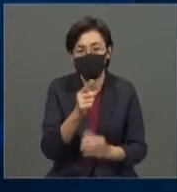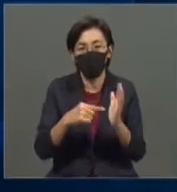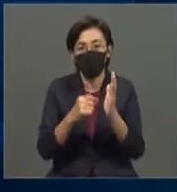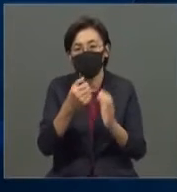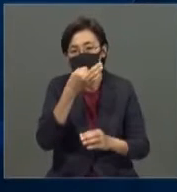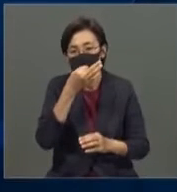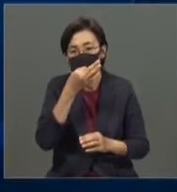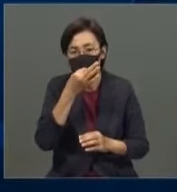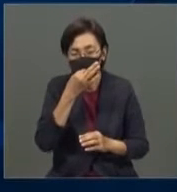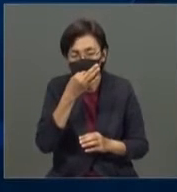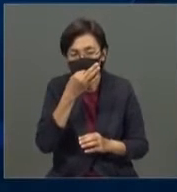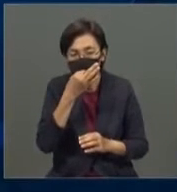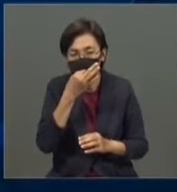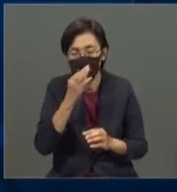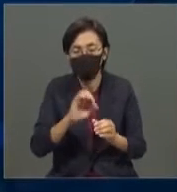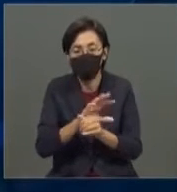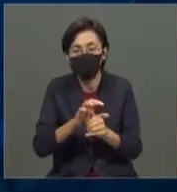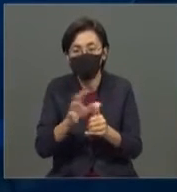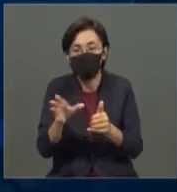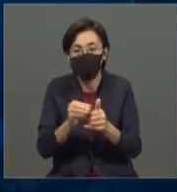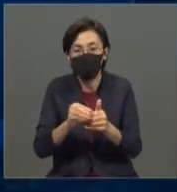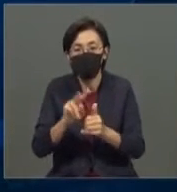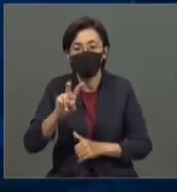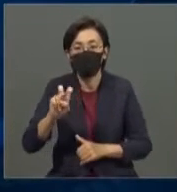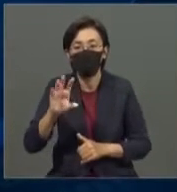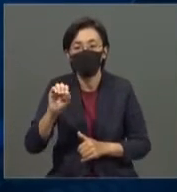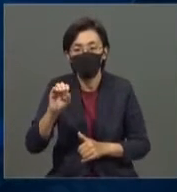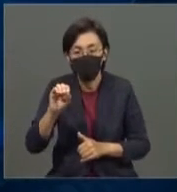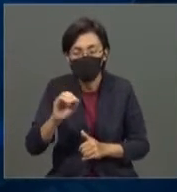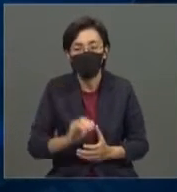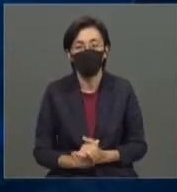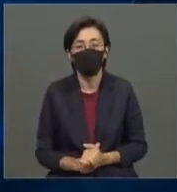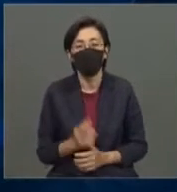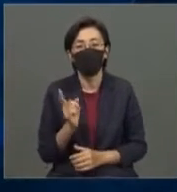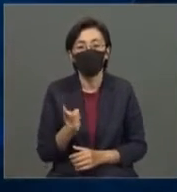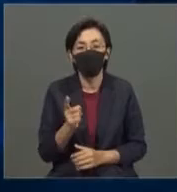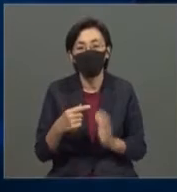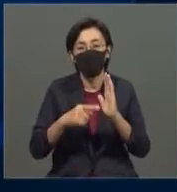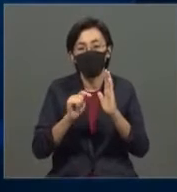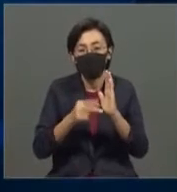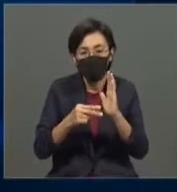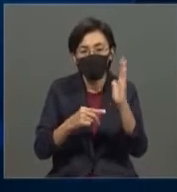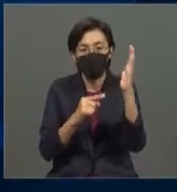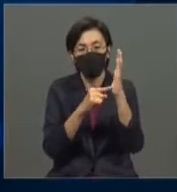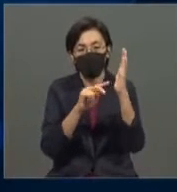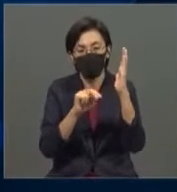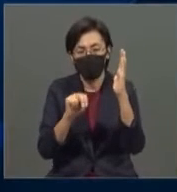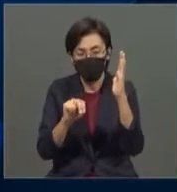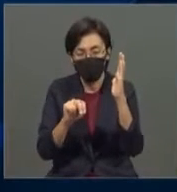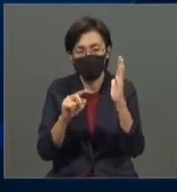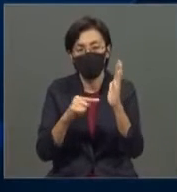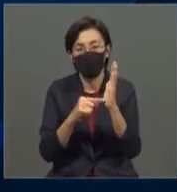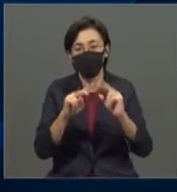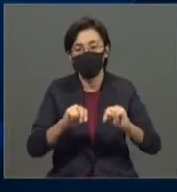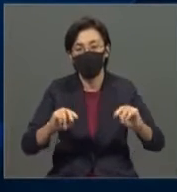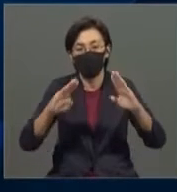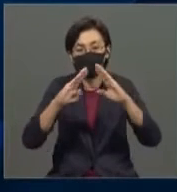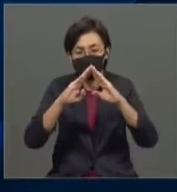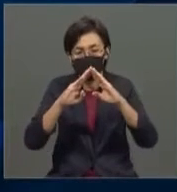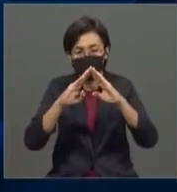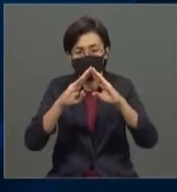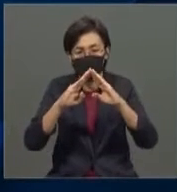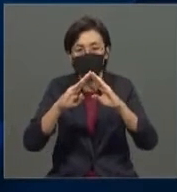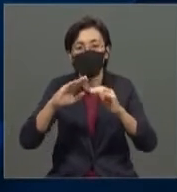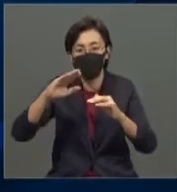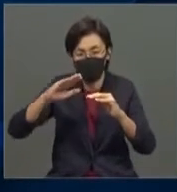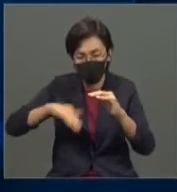าครวันนี้ก็ตัวเลข3หลัก250นะครับก็คงเดิมปทุมธานีนนทบุรีนครปฐมดูจะล